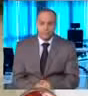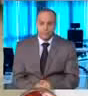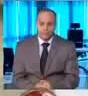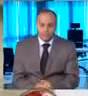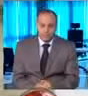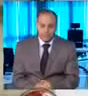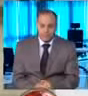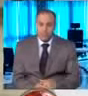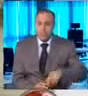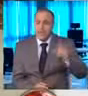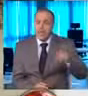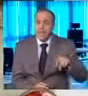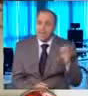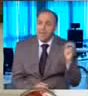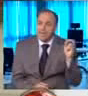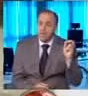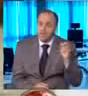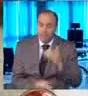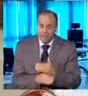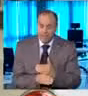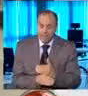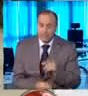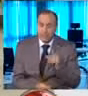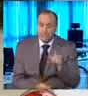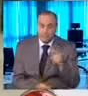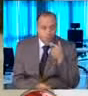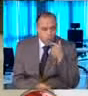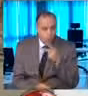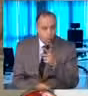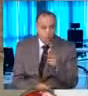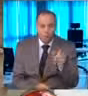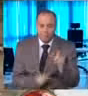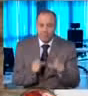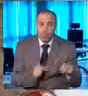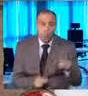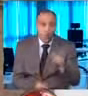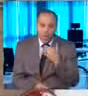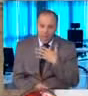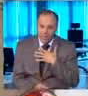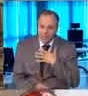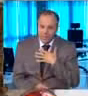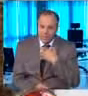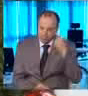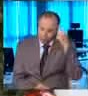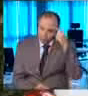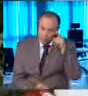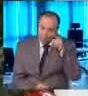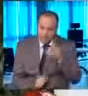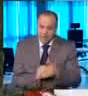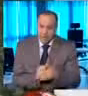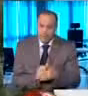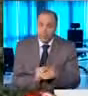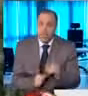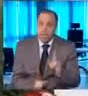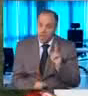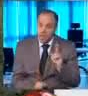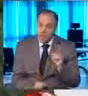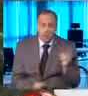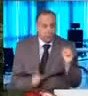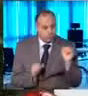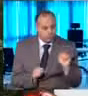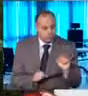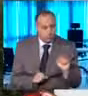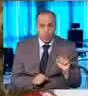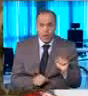تظاهرت أيام الزيتون بسند مناسبة يطرح فيها أهالي المنطقة مشاغل القطاع الفلاحي وتمكن عددا